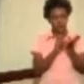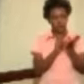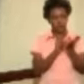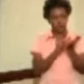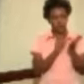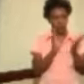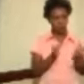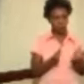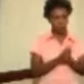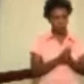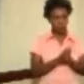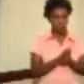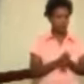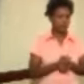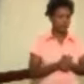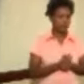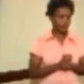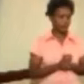parler développement humain.